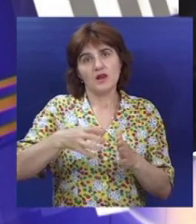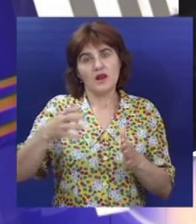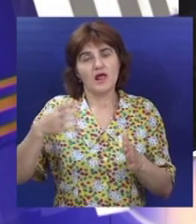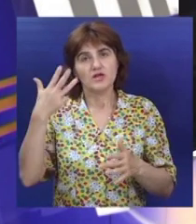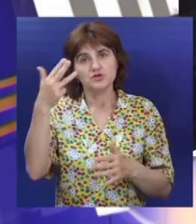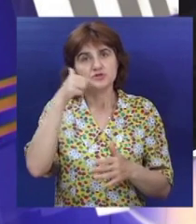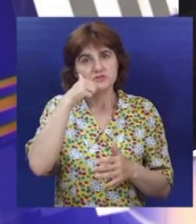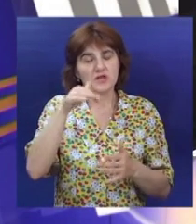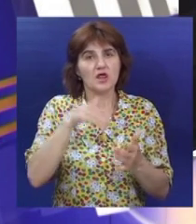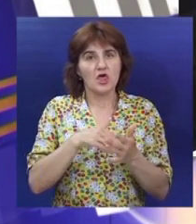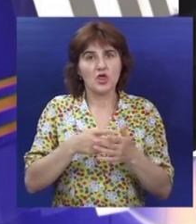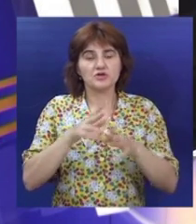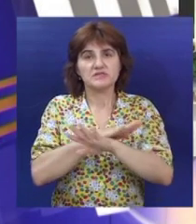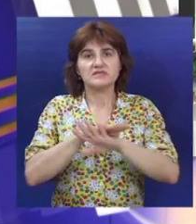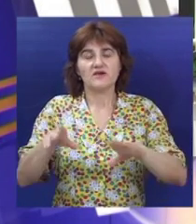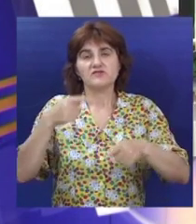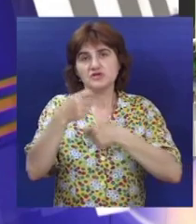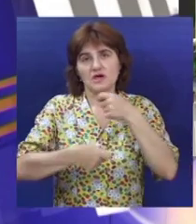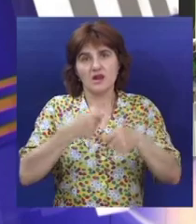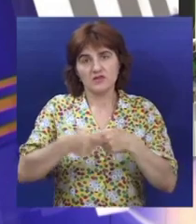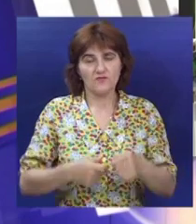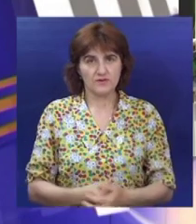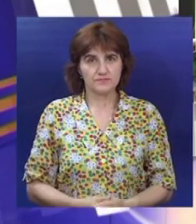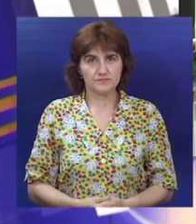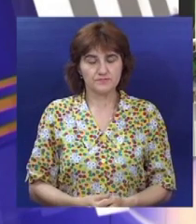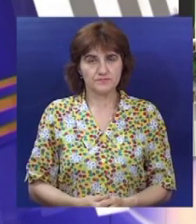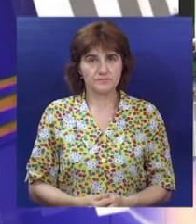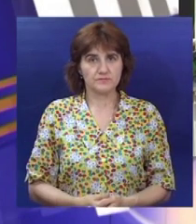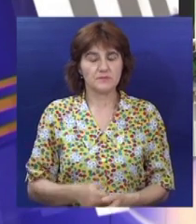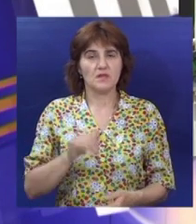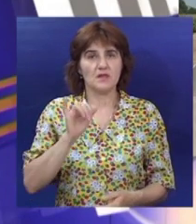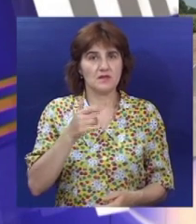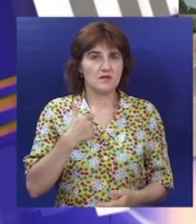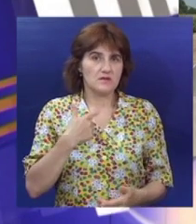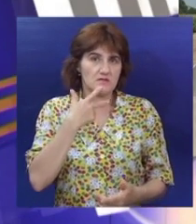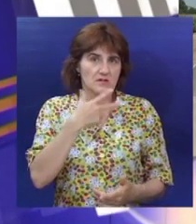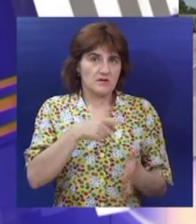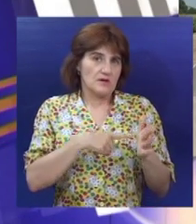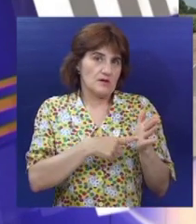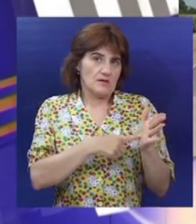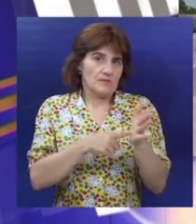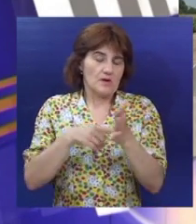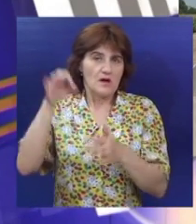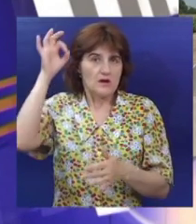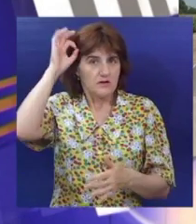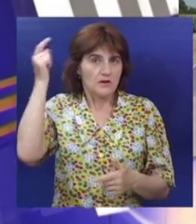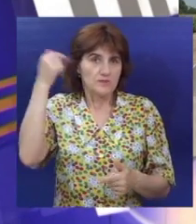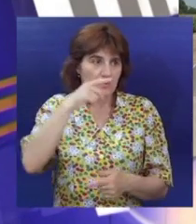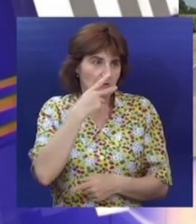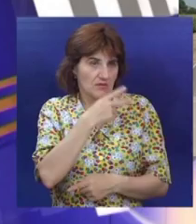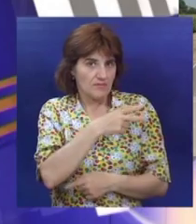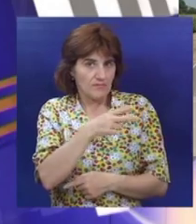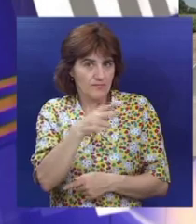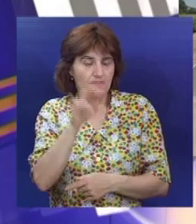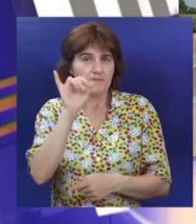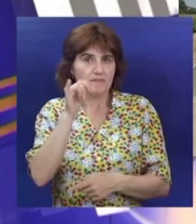a u narednih 40 dana slede završni radovi. Dakle, nešto što jeste jedan primjer koji i same Nemce koji dolaze u